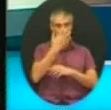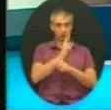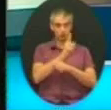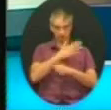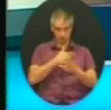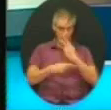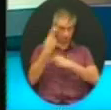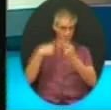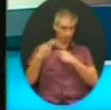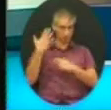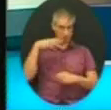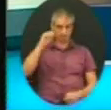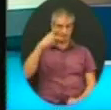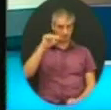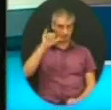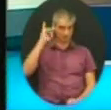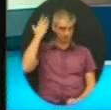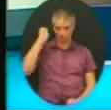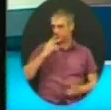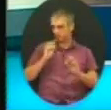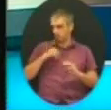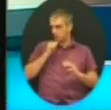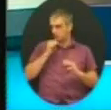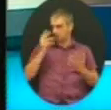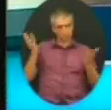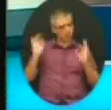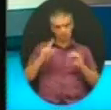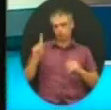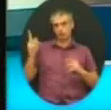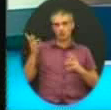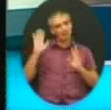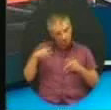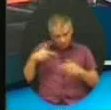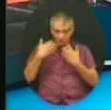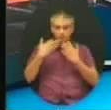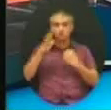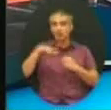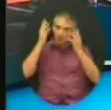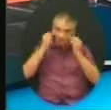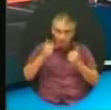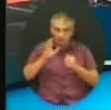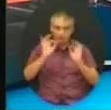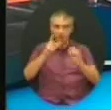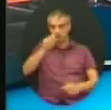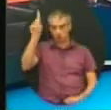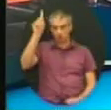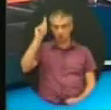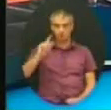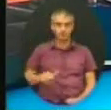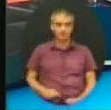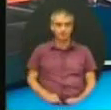רוצים לחזור עליה, למפאי? נו לי. לא, לא, לא רוצים. ממש לא רוצים. וגם לא נחזור. ממש לא. גם אם פרשת ידי תימן, ממש לא. מאיר אמר...